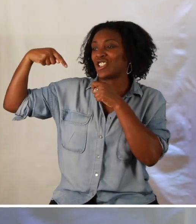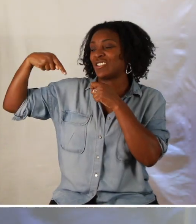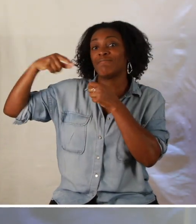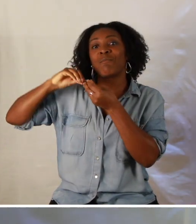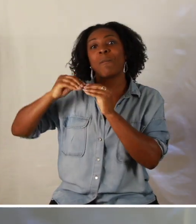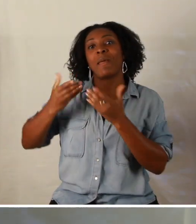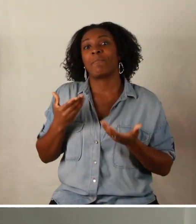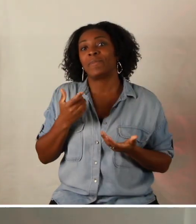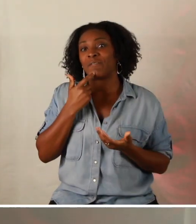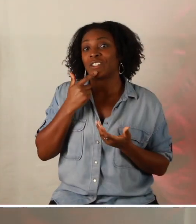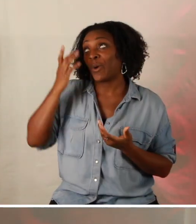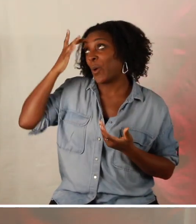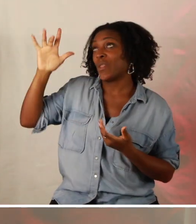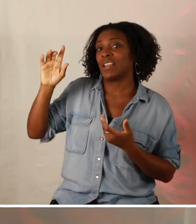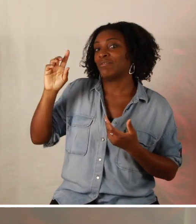Dieu comme il est vraiment.